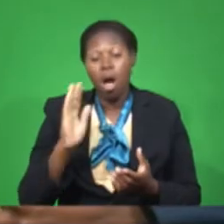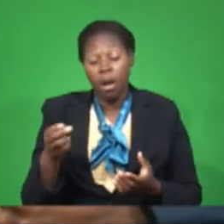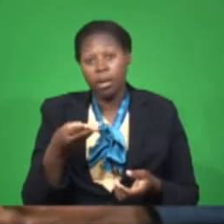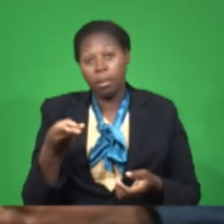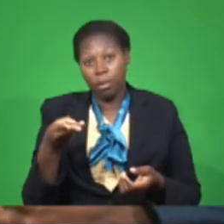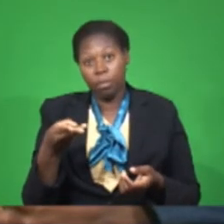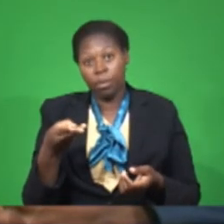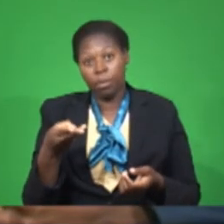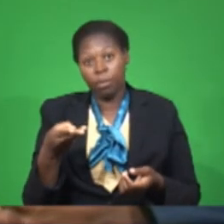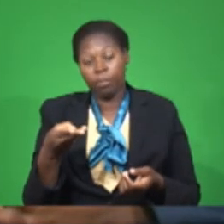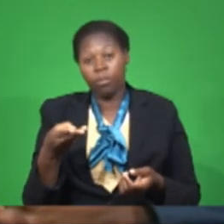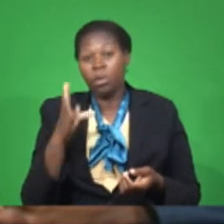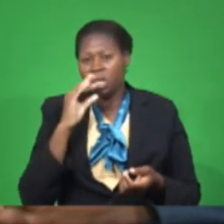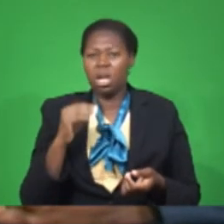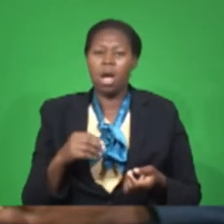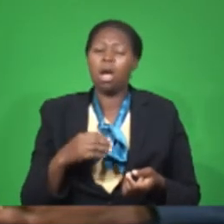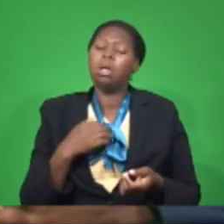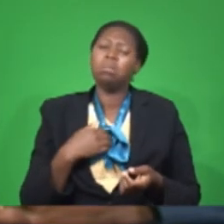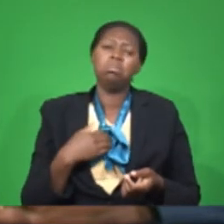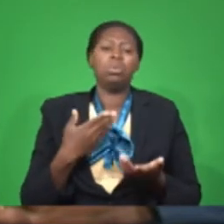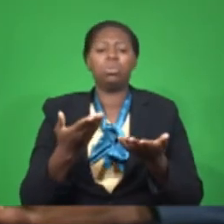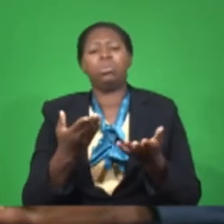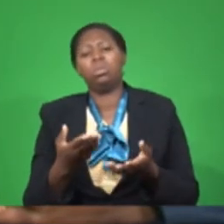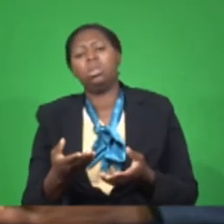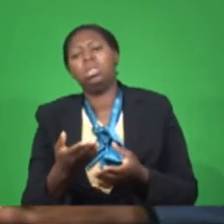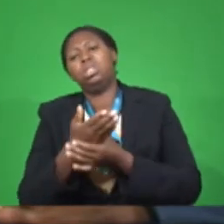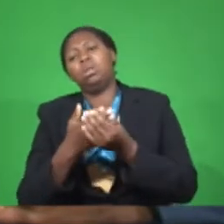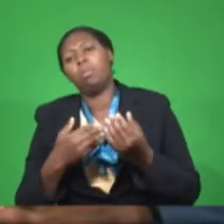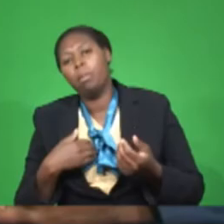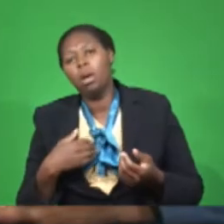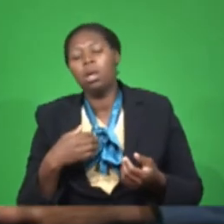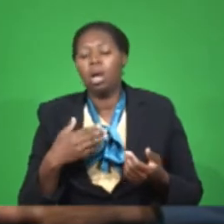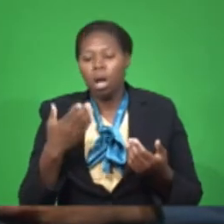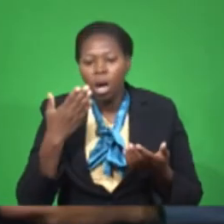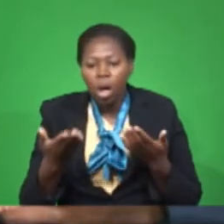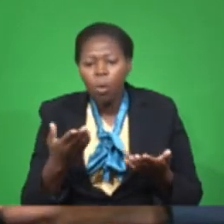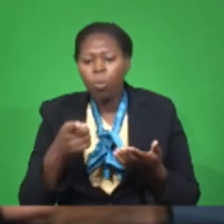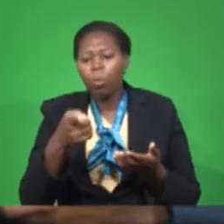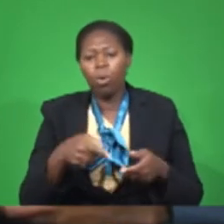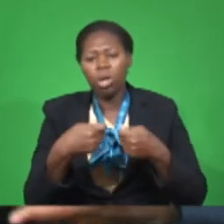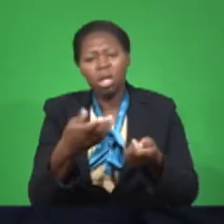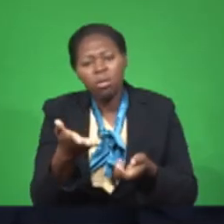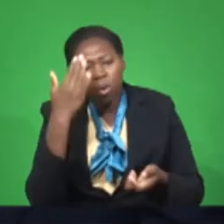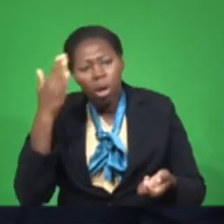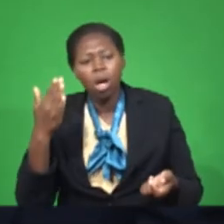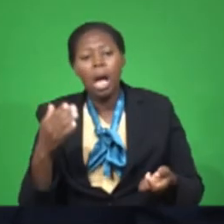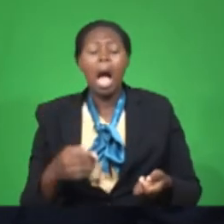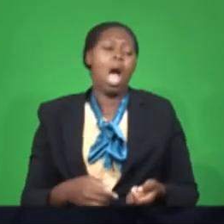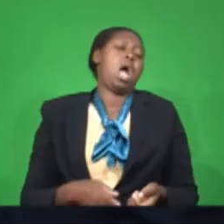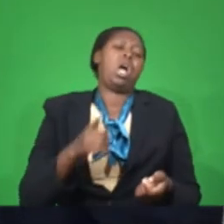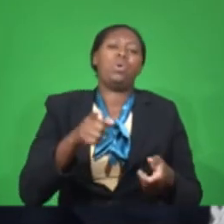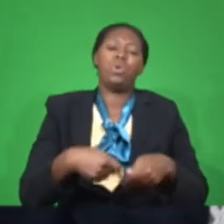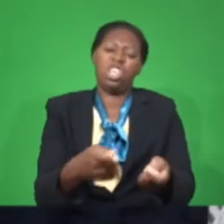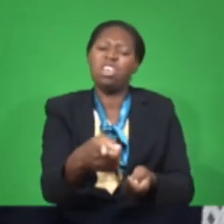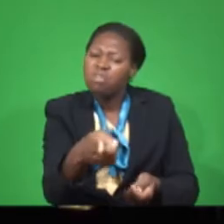iwo waipa mari ningi. Usatombendera kudusi. Wakadzinyarira nyaya. Vanhu vanotomuziva kuti